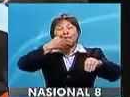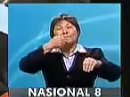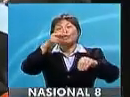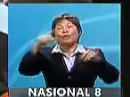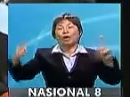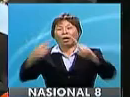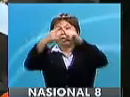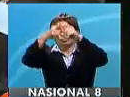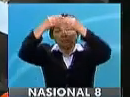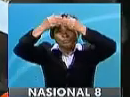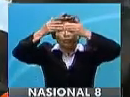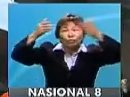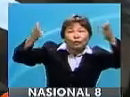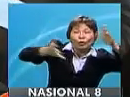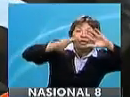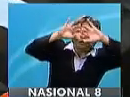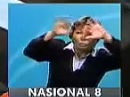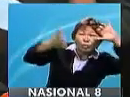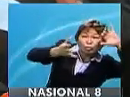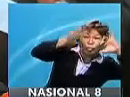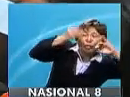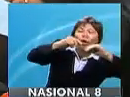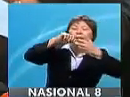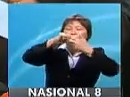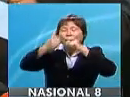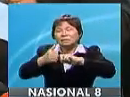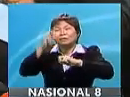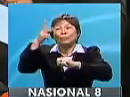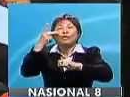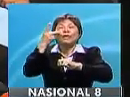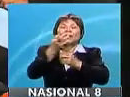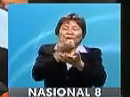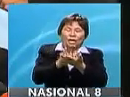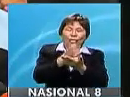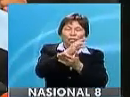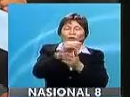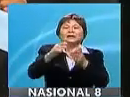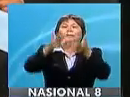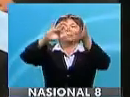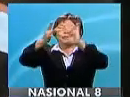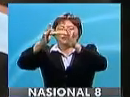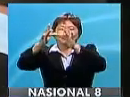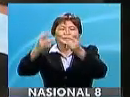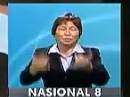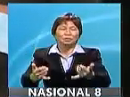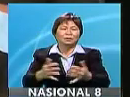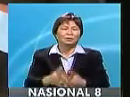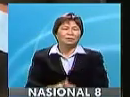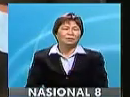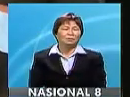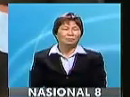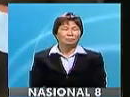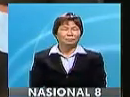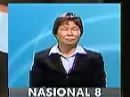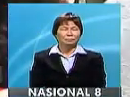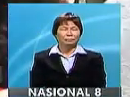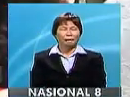memberi pendedahan kepada isu-isu semasa politik, ekonomi dan media sosial.